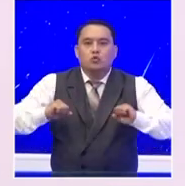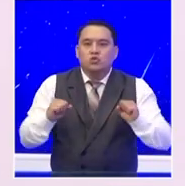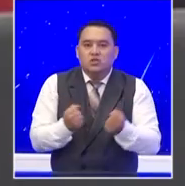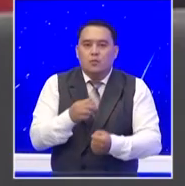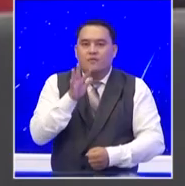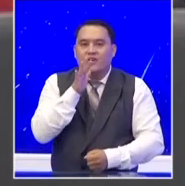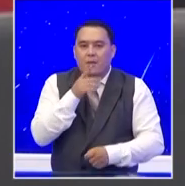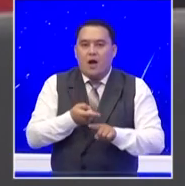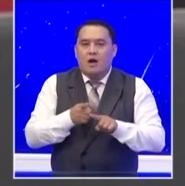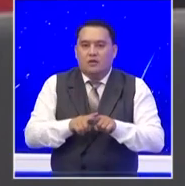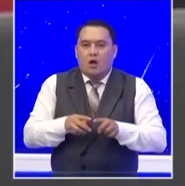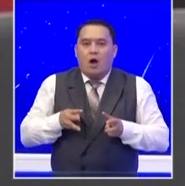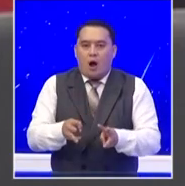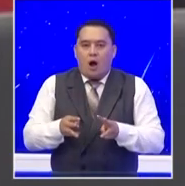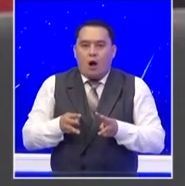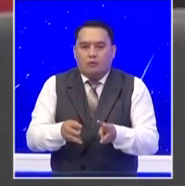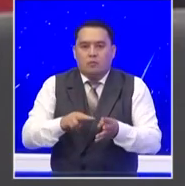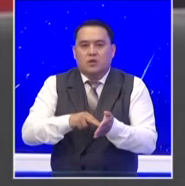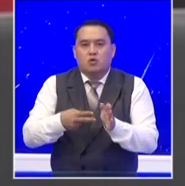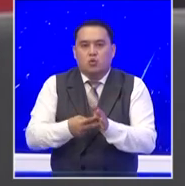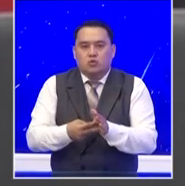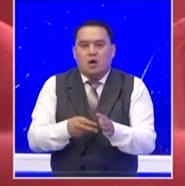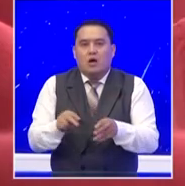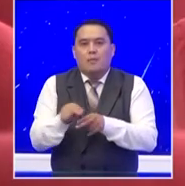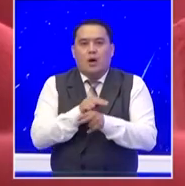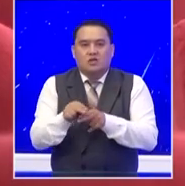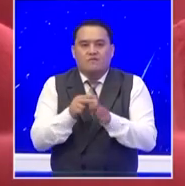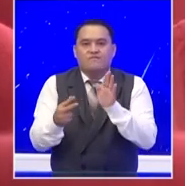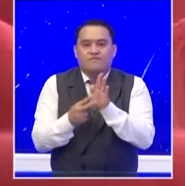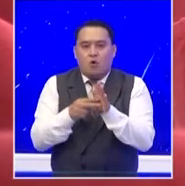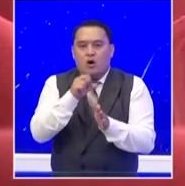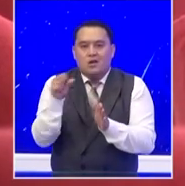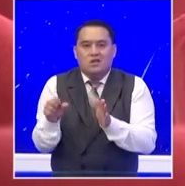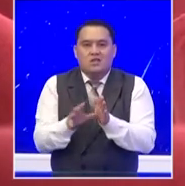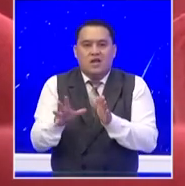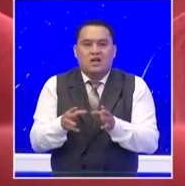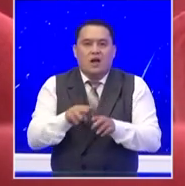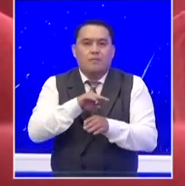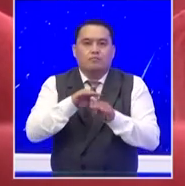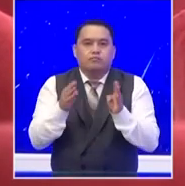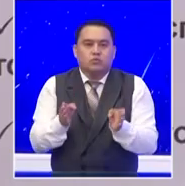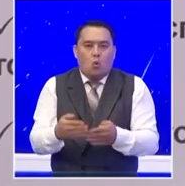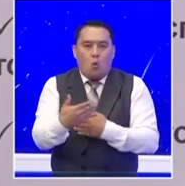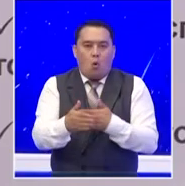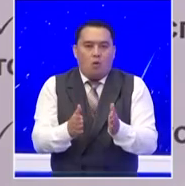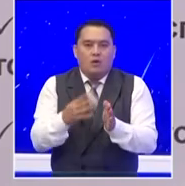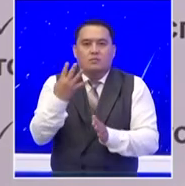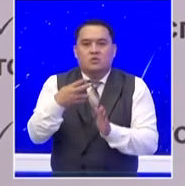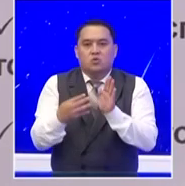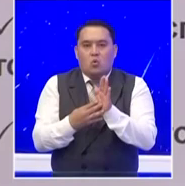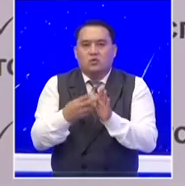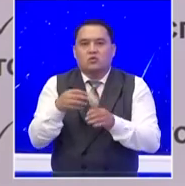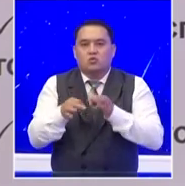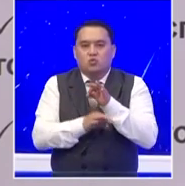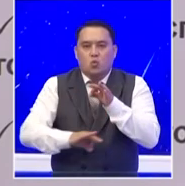осенне-зимнему периоду. В этом году к отопительному сезону планируется отремонтировать 8 энергоблоков, 59 котлов и